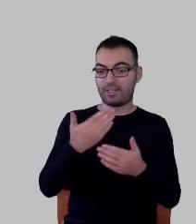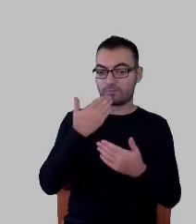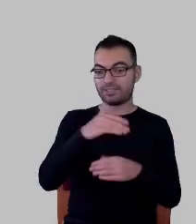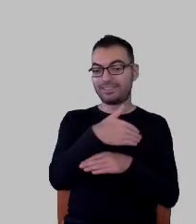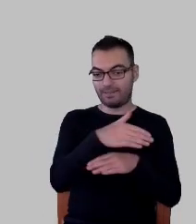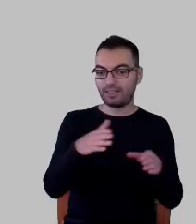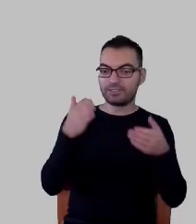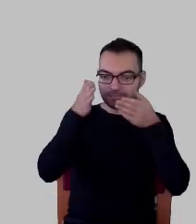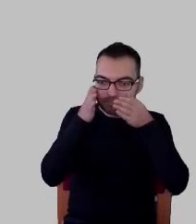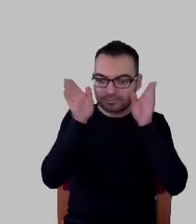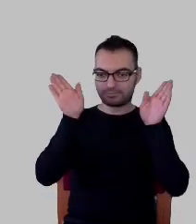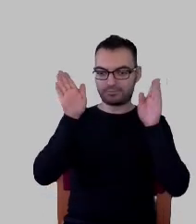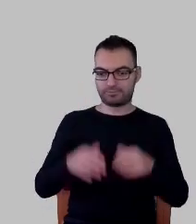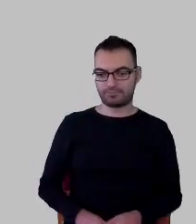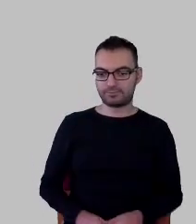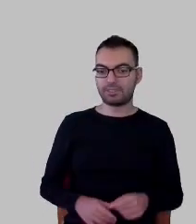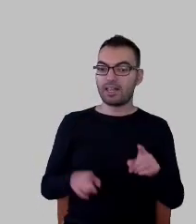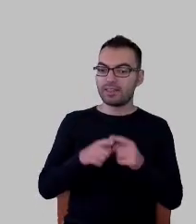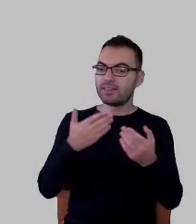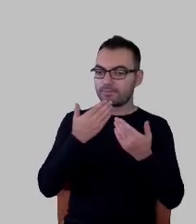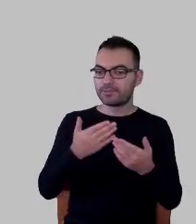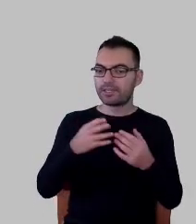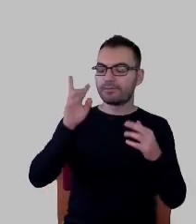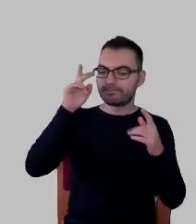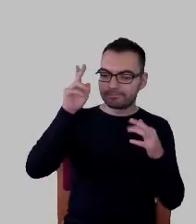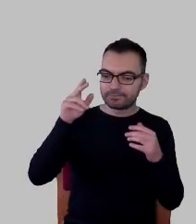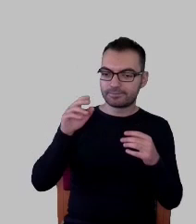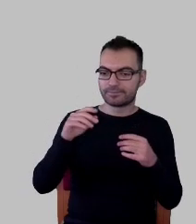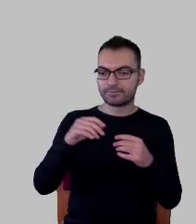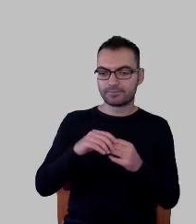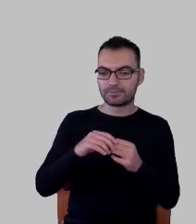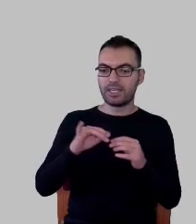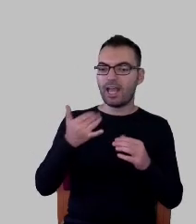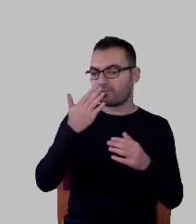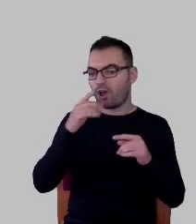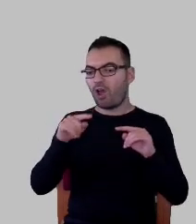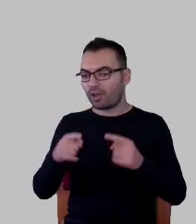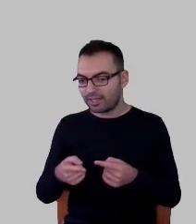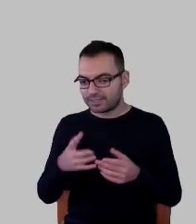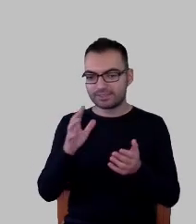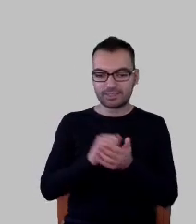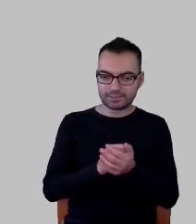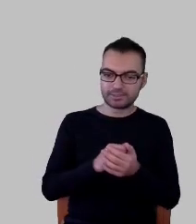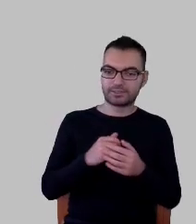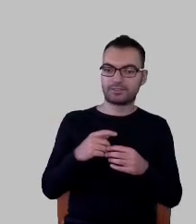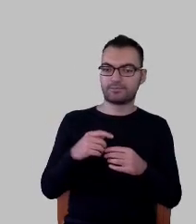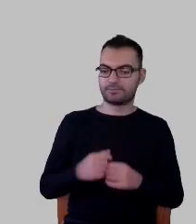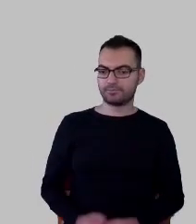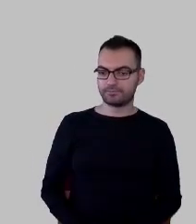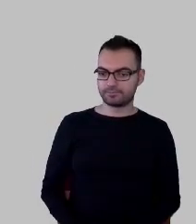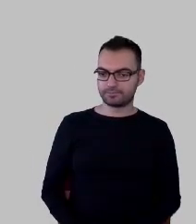mając trudności w dostrzeżeniu pewnych prawidłowości związanych z organizacją, z warunkami, jakie